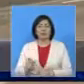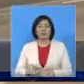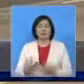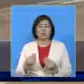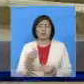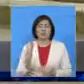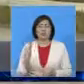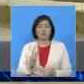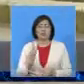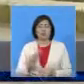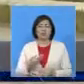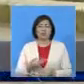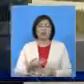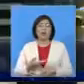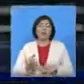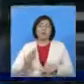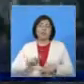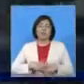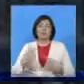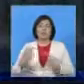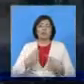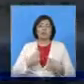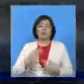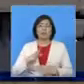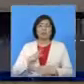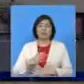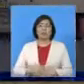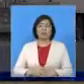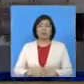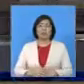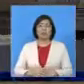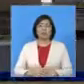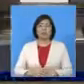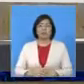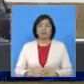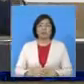4 сильно пострадали. Гульдана Халенхаза, Манжолат Магомбетов, телеканал Актобе.